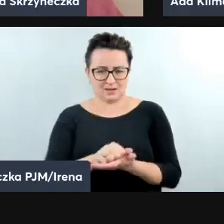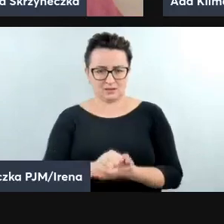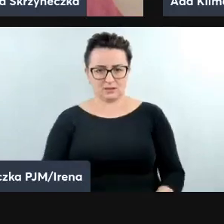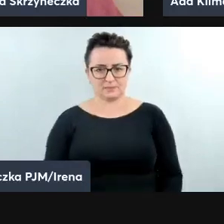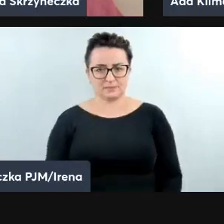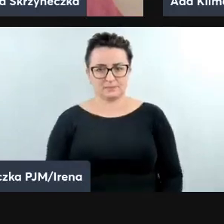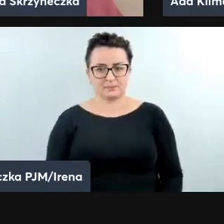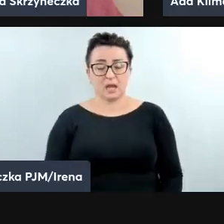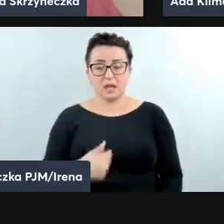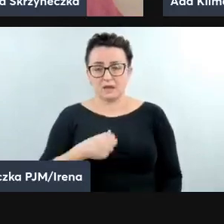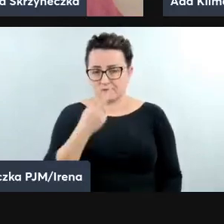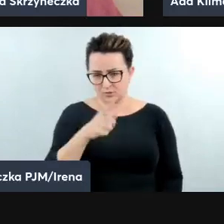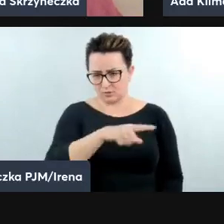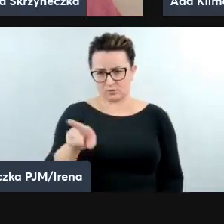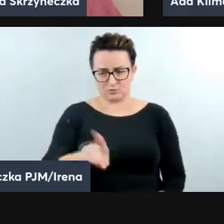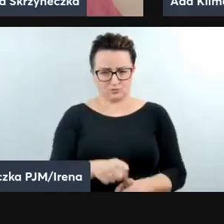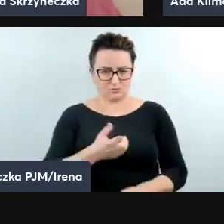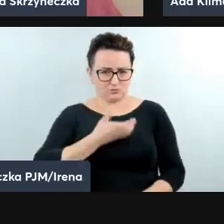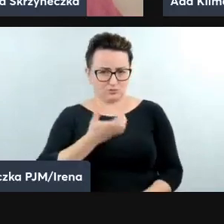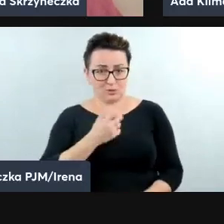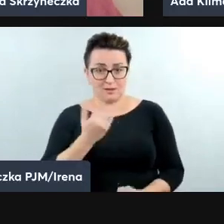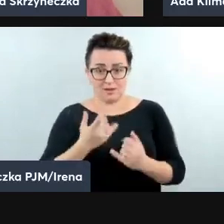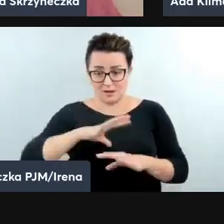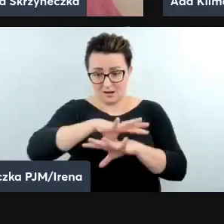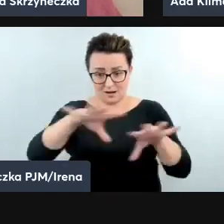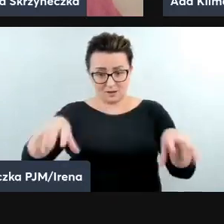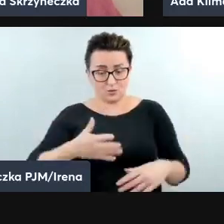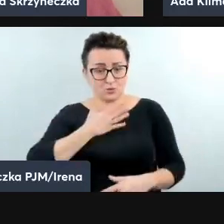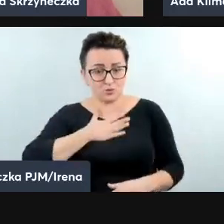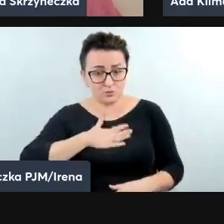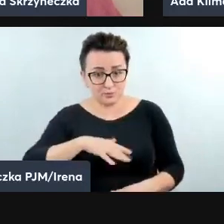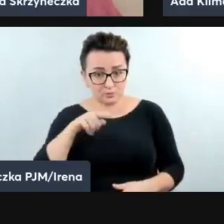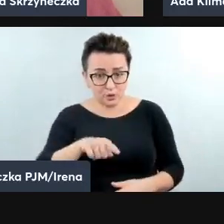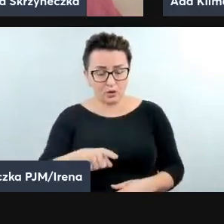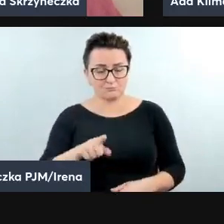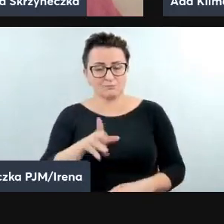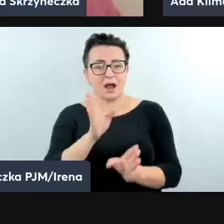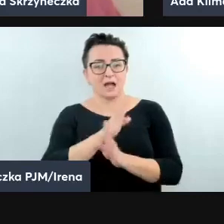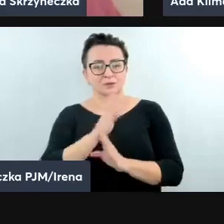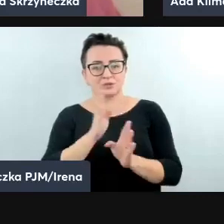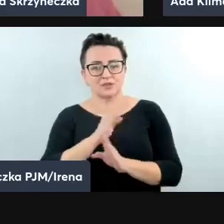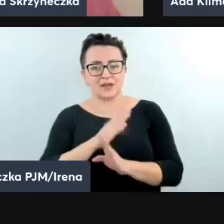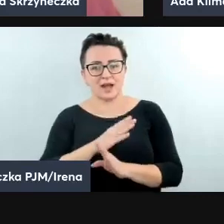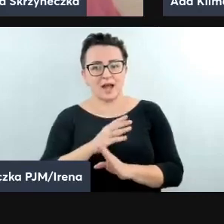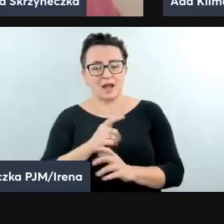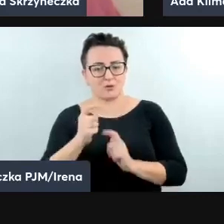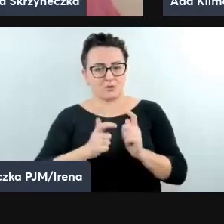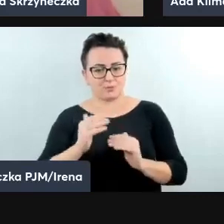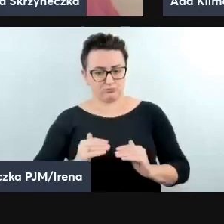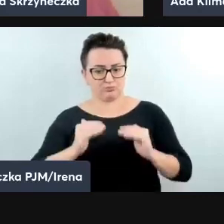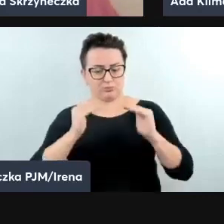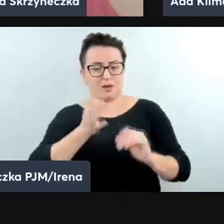to jakoś tak oddaje i wtedy też ta atmosfera się robi lepsza, a tu na przykład odwołam się do tego właśnie